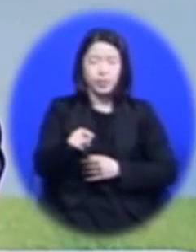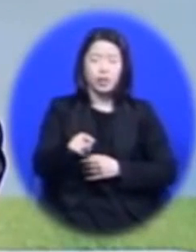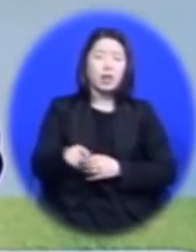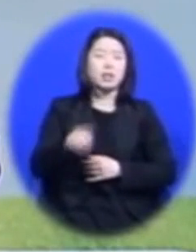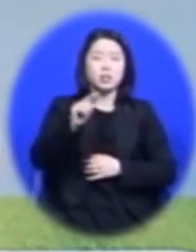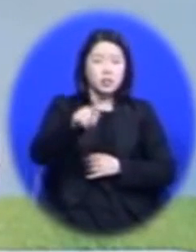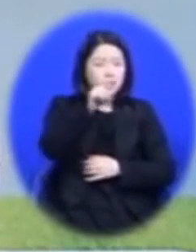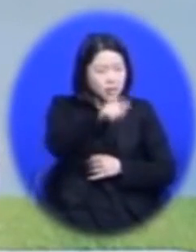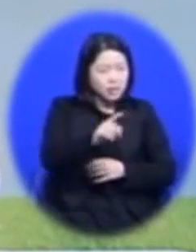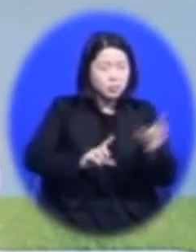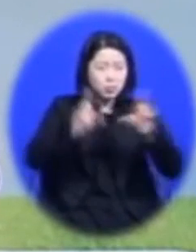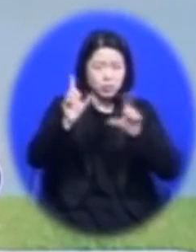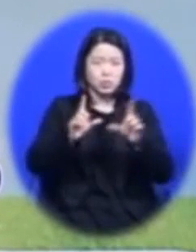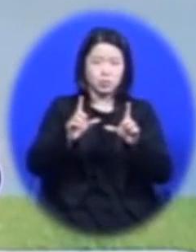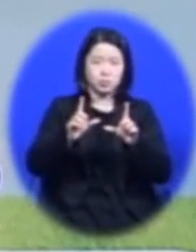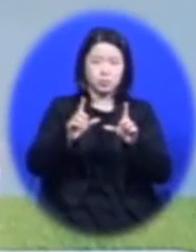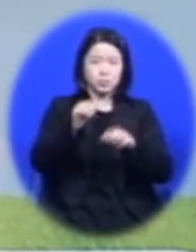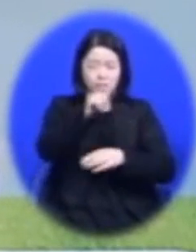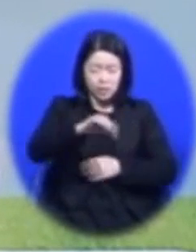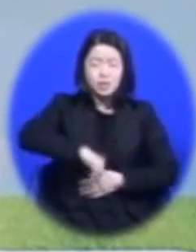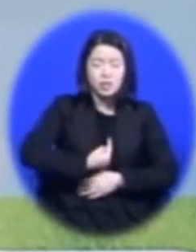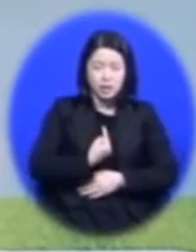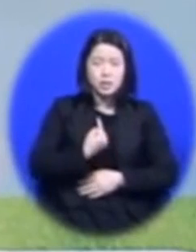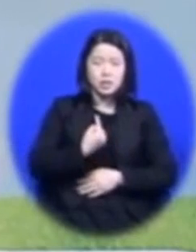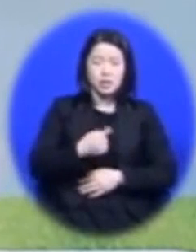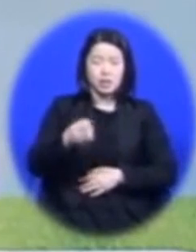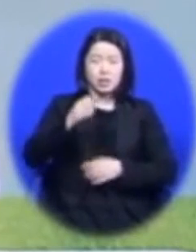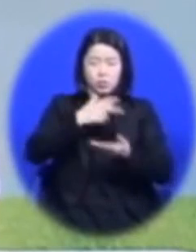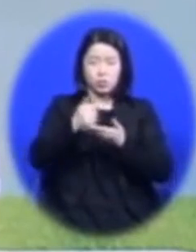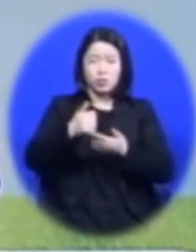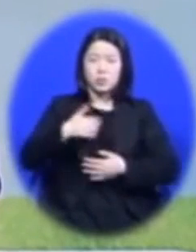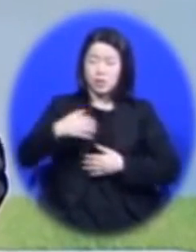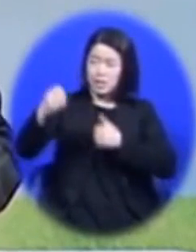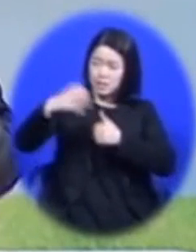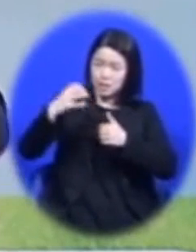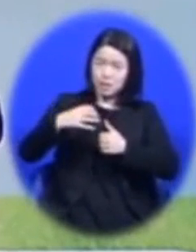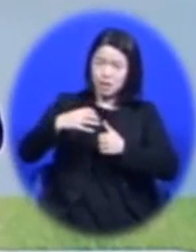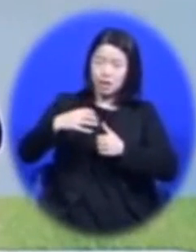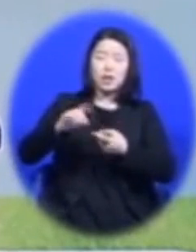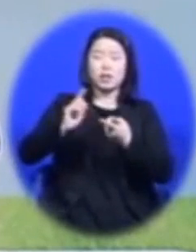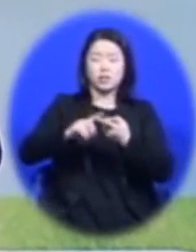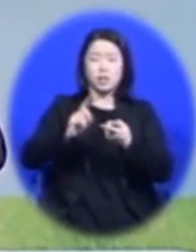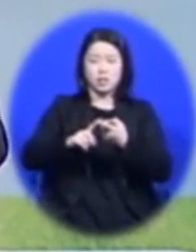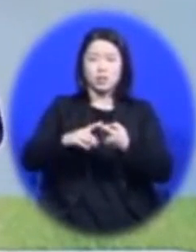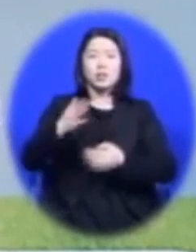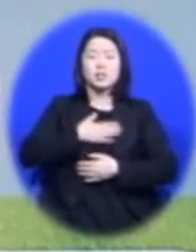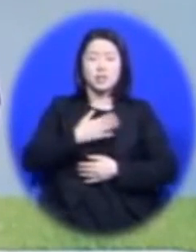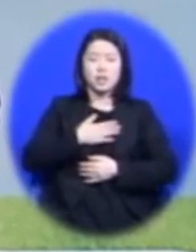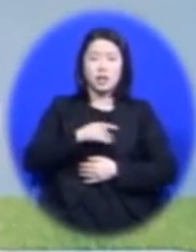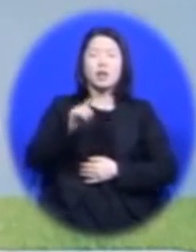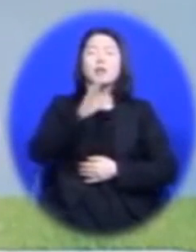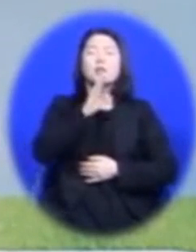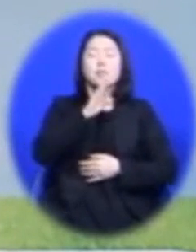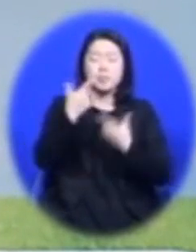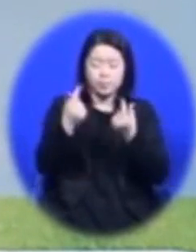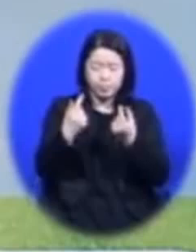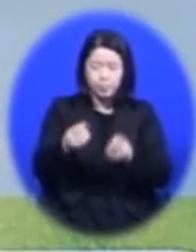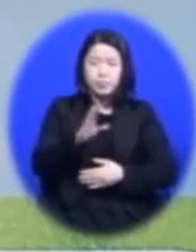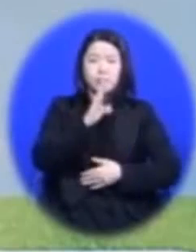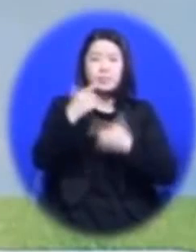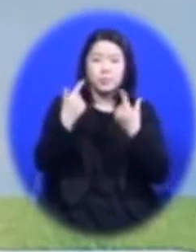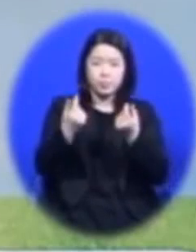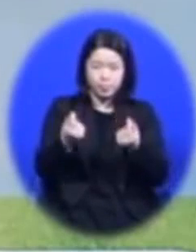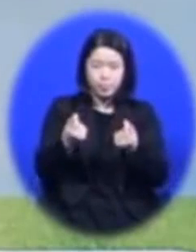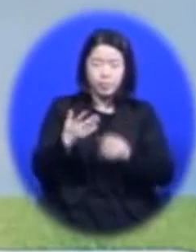이게 너 자신이야 라고 주님이 저에게 책망하시고 지적하시는 것에 대해서 제가 그렇습니다 주님 그렇습니다